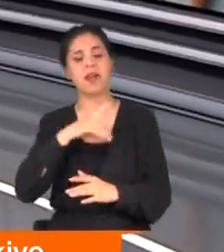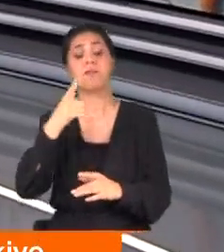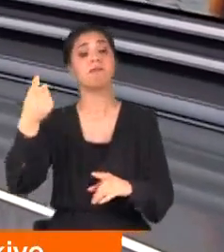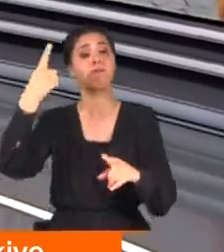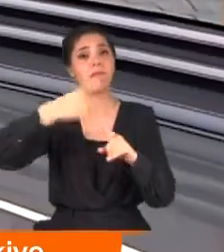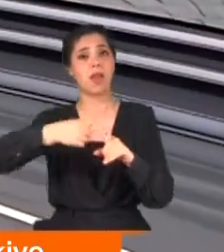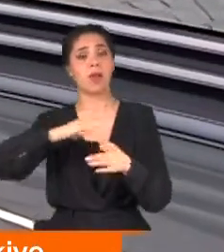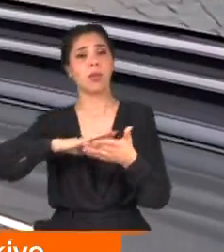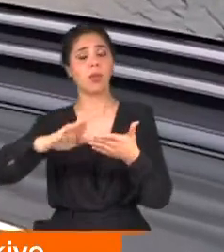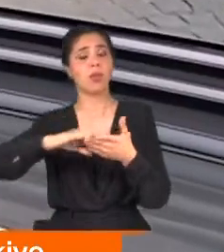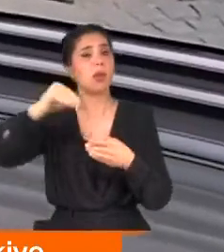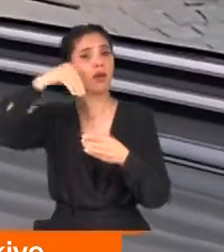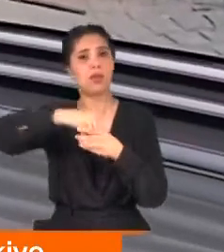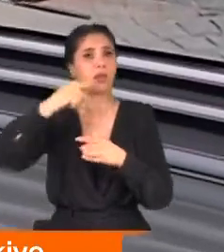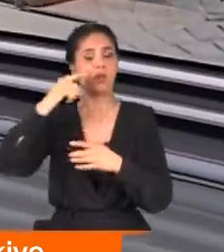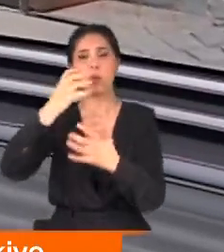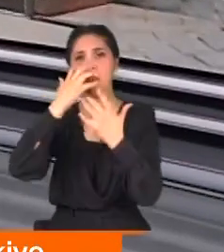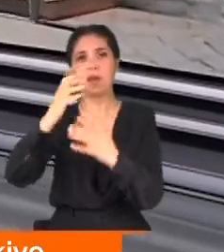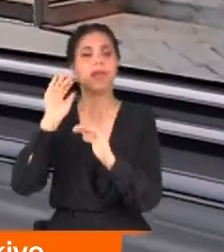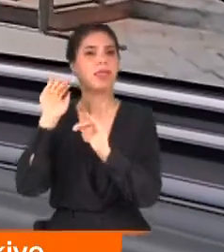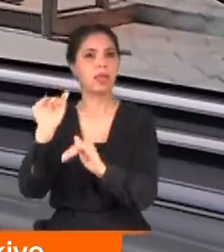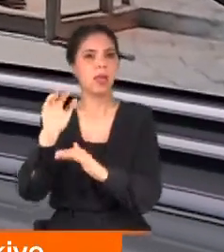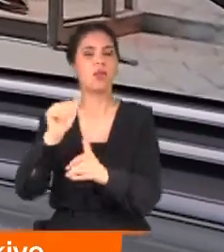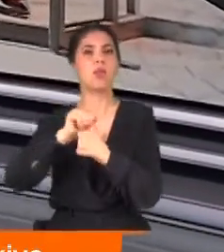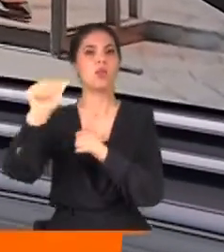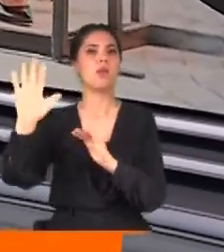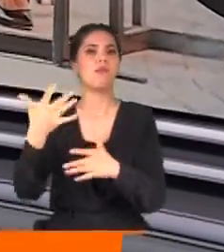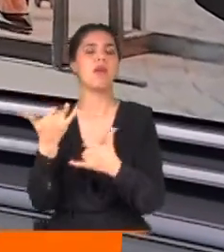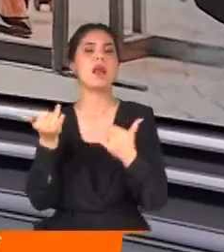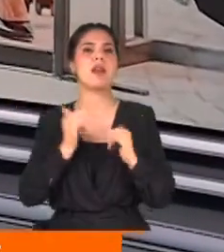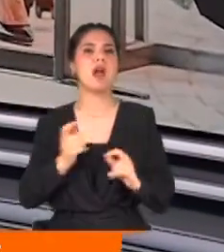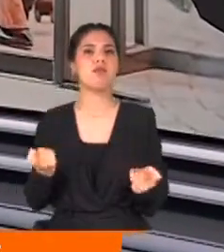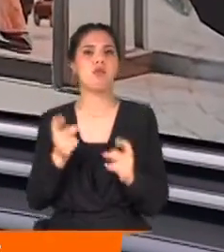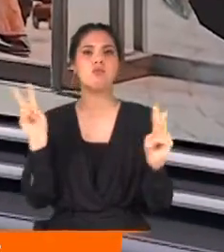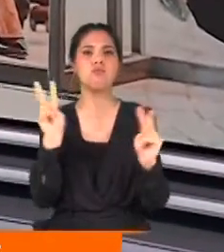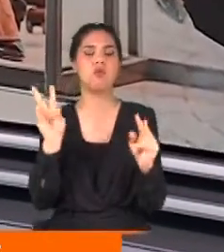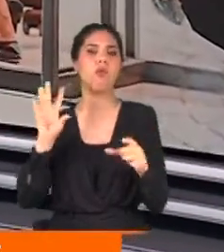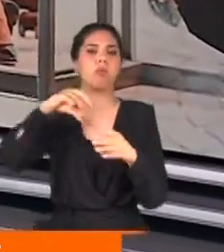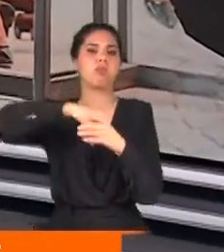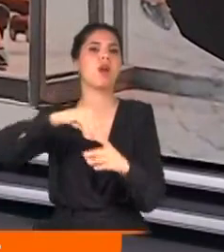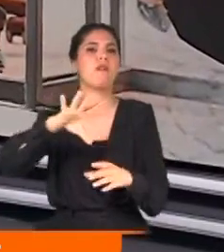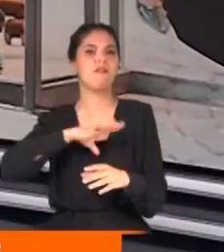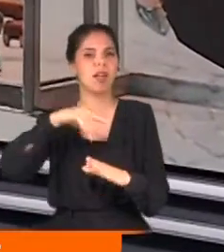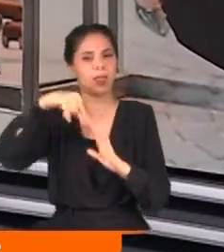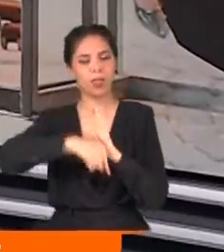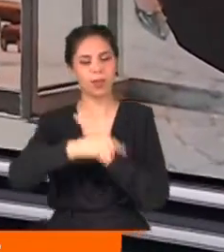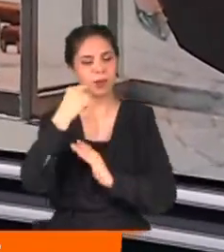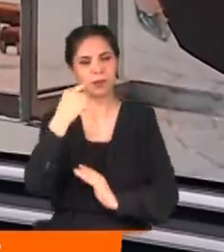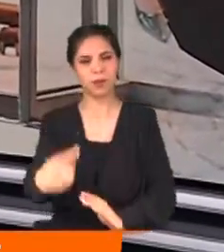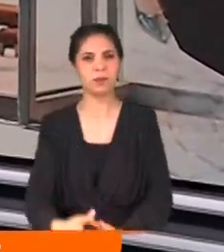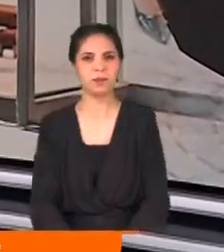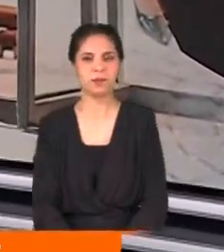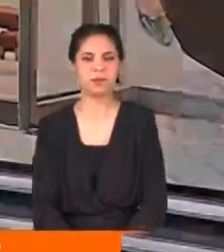bu da değil. Düzenlemenin içeriğinde bakıcı desteği, uzaktan ya da esnek çalışma modelleri de var. İşte ayrıntılar.